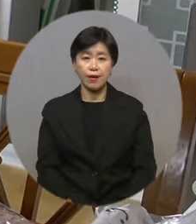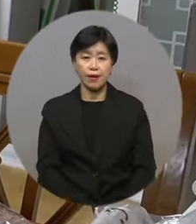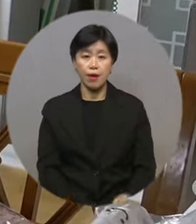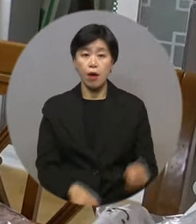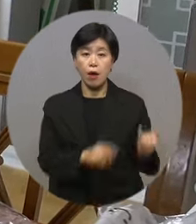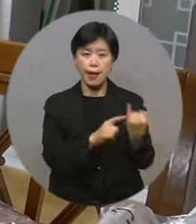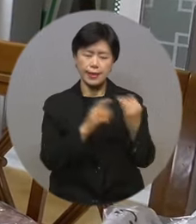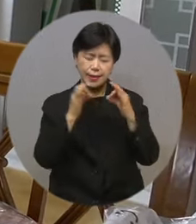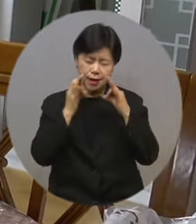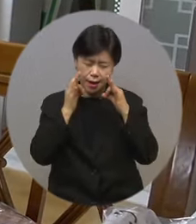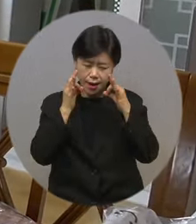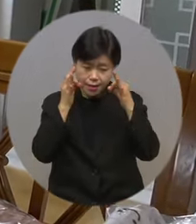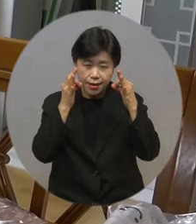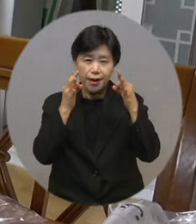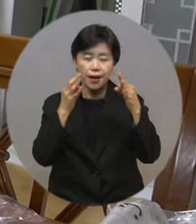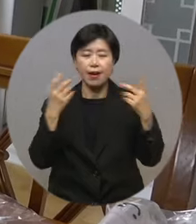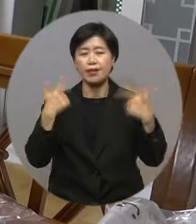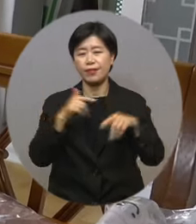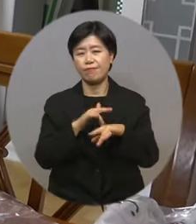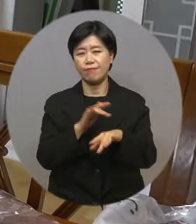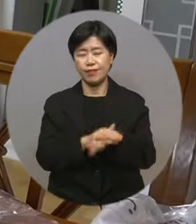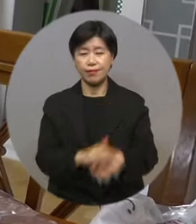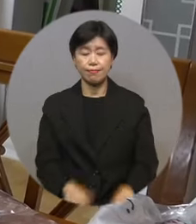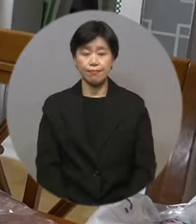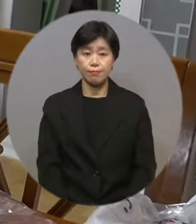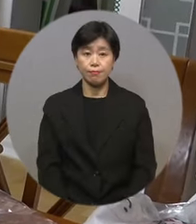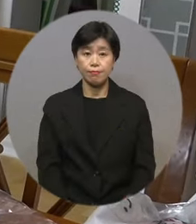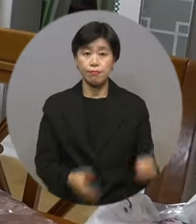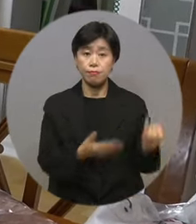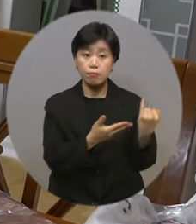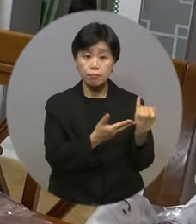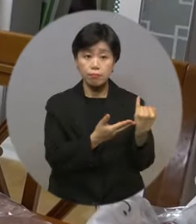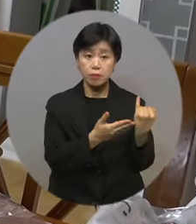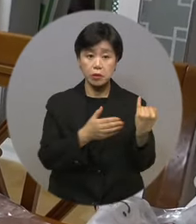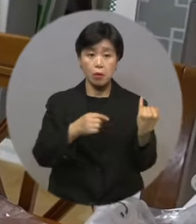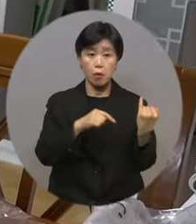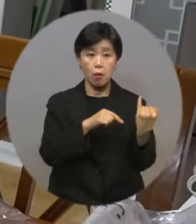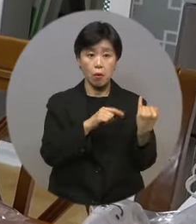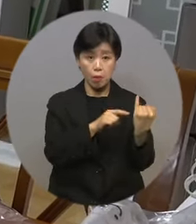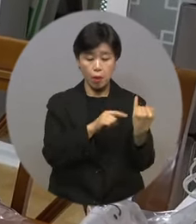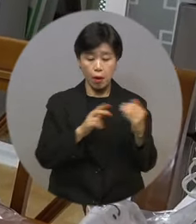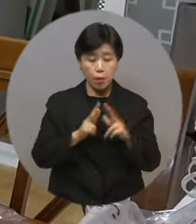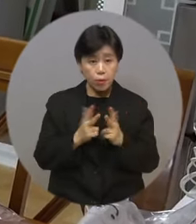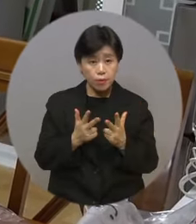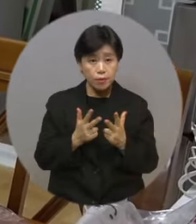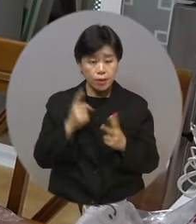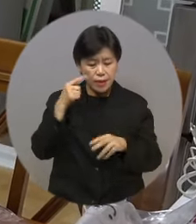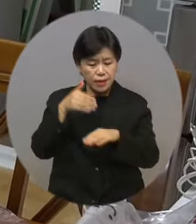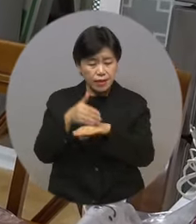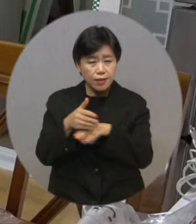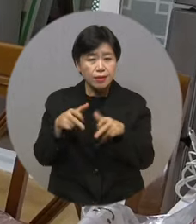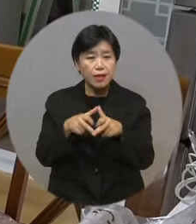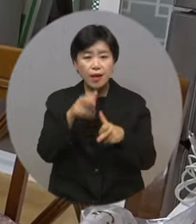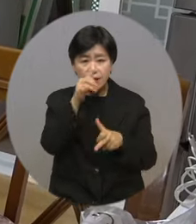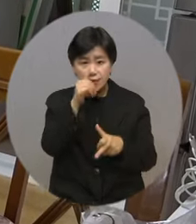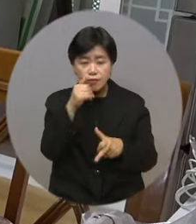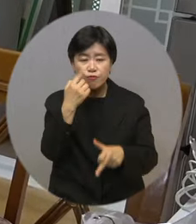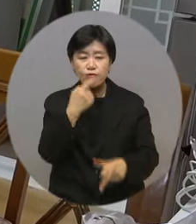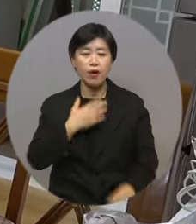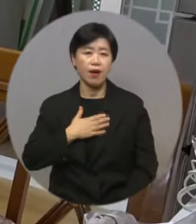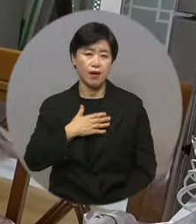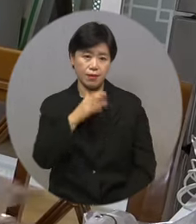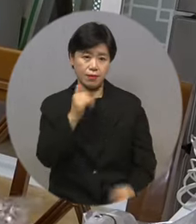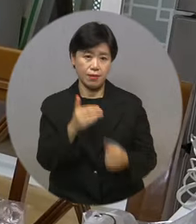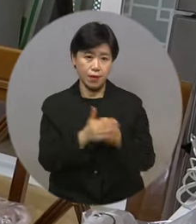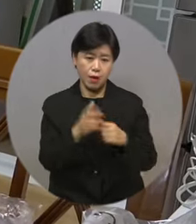한 최선을 다합니다. 자신이 지적 장애라는 것을 알기에 일상에서 더 많은 노력을